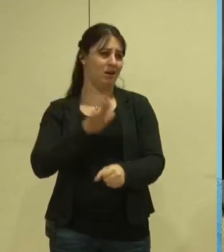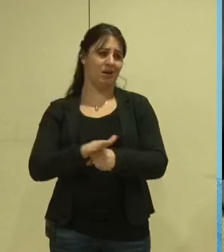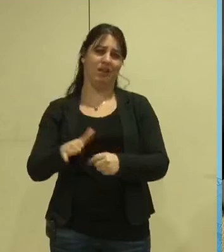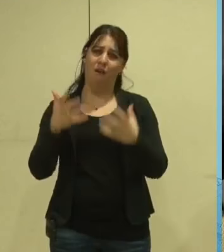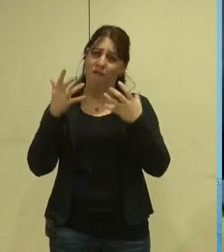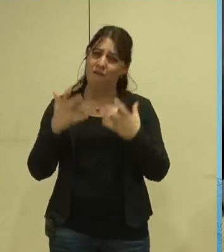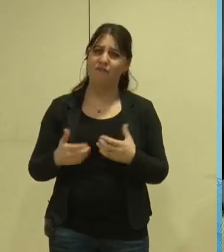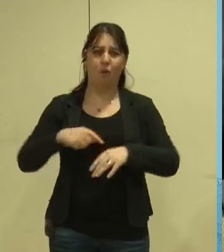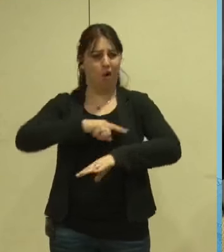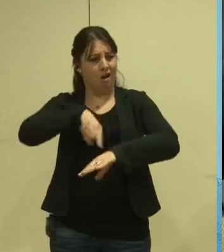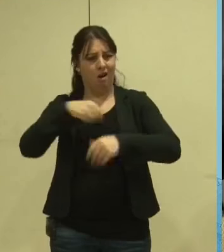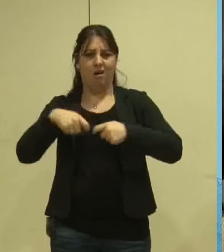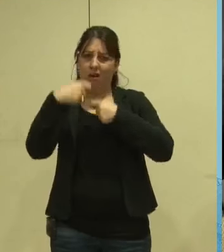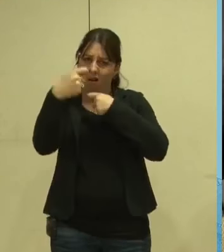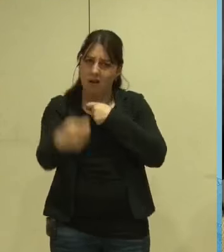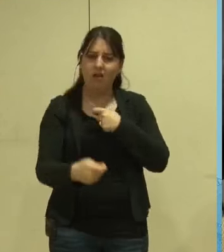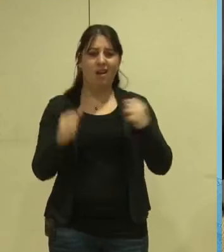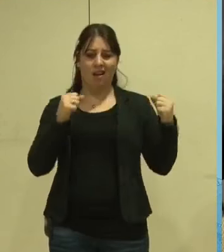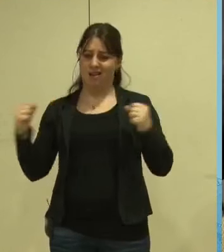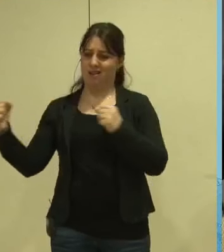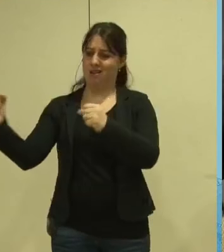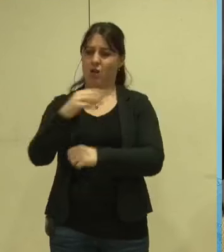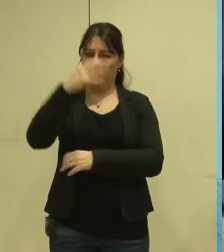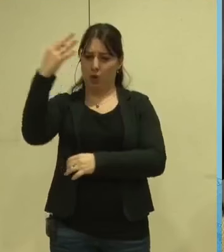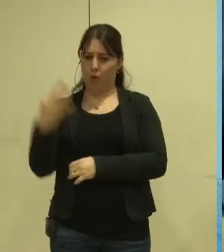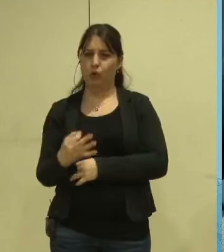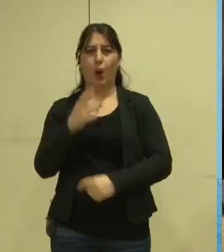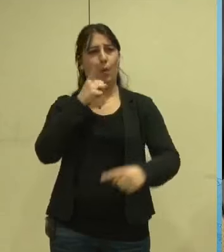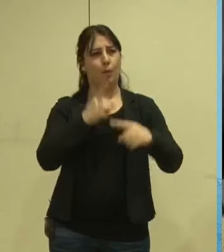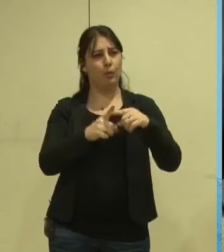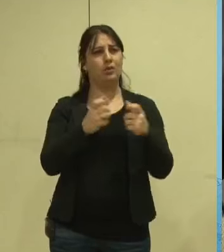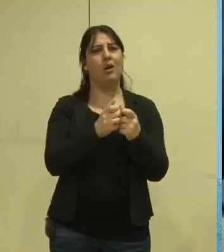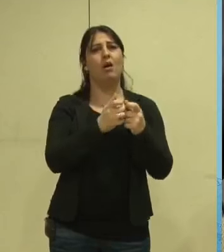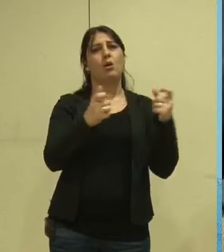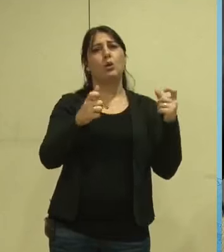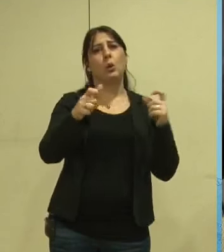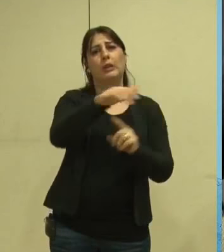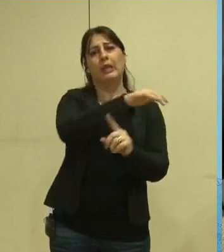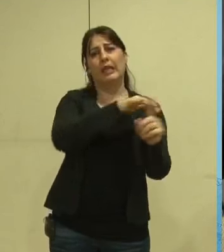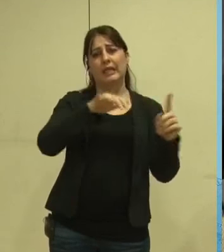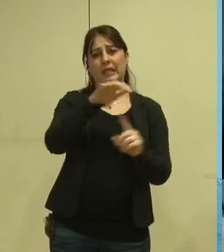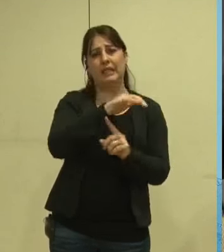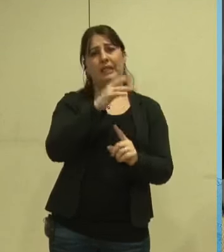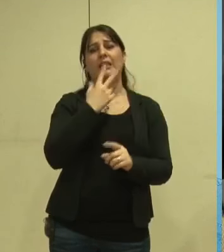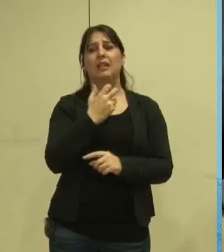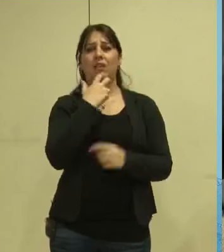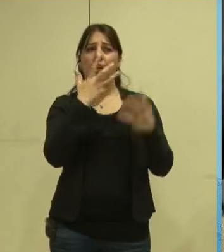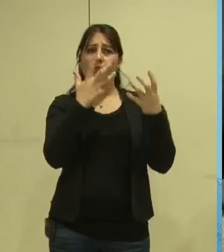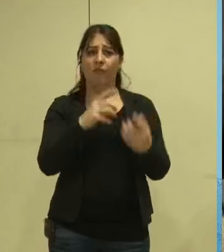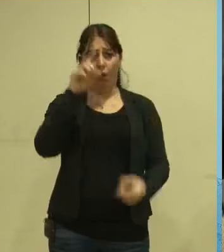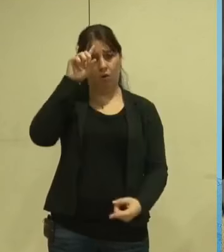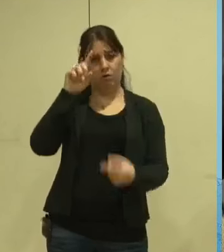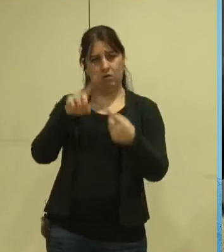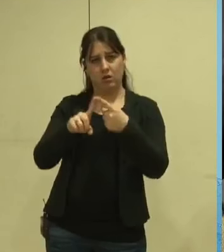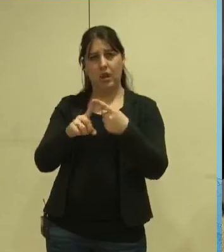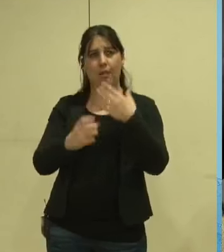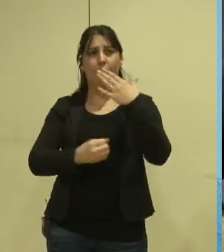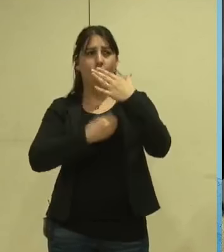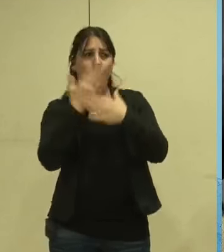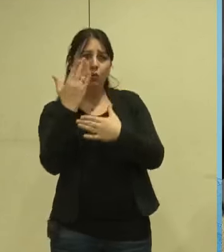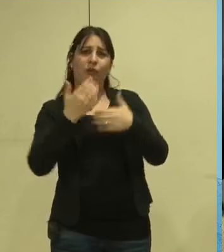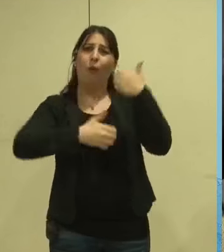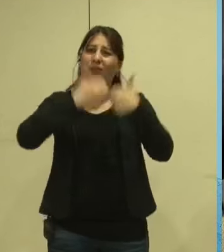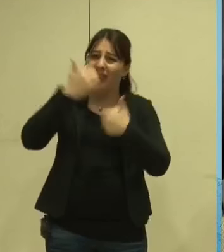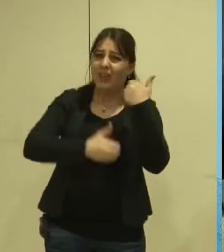permettre un consensus large avec la société civile autour de nouveaux défis de développement urbain de la ville et de la